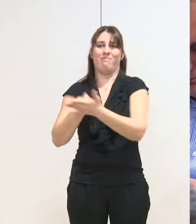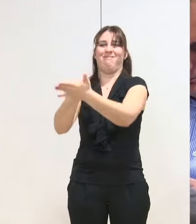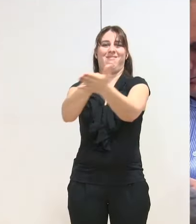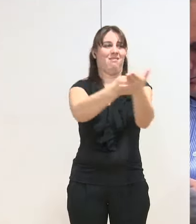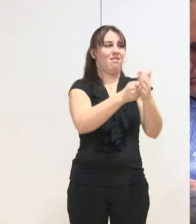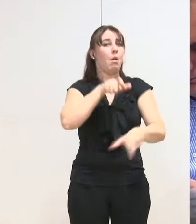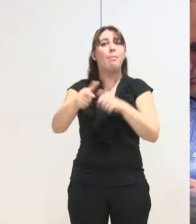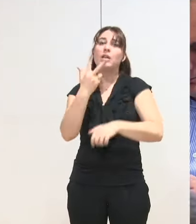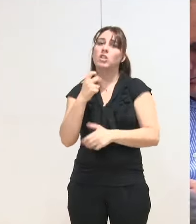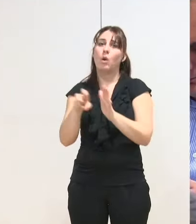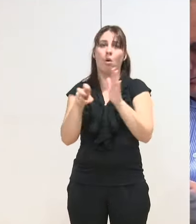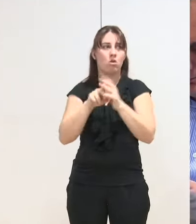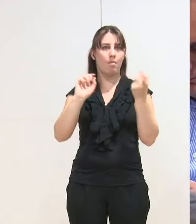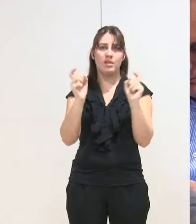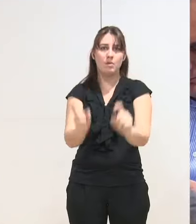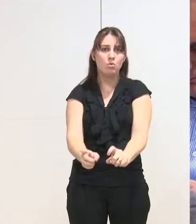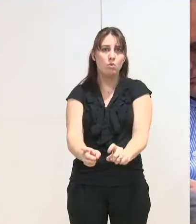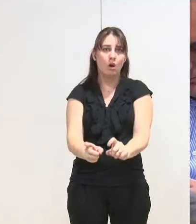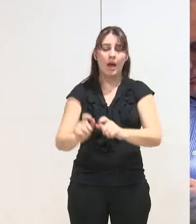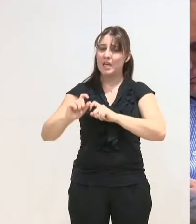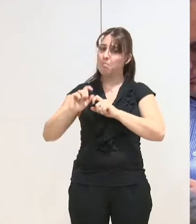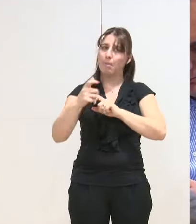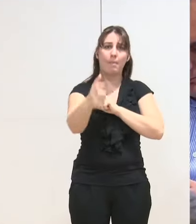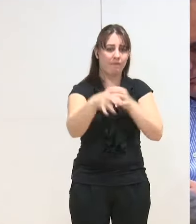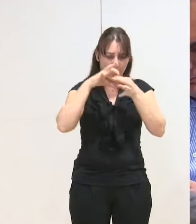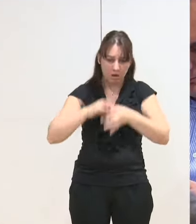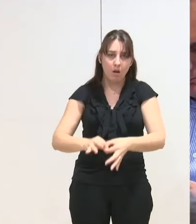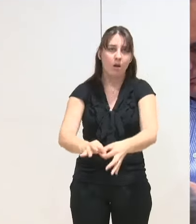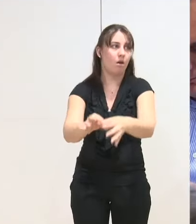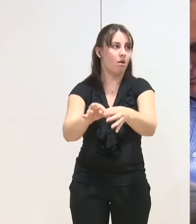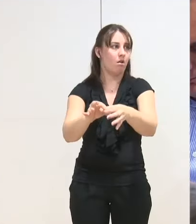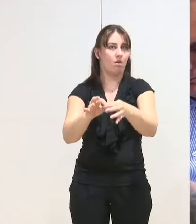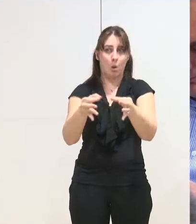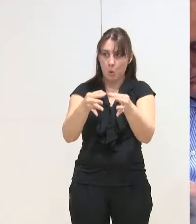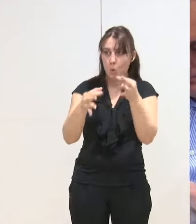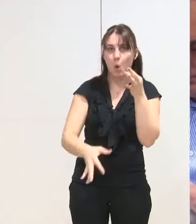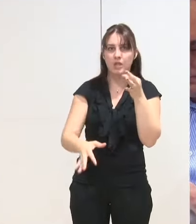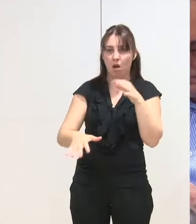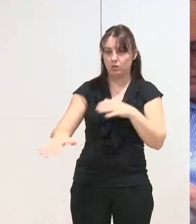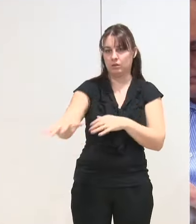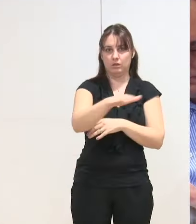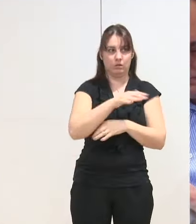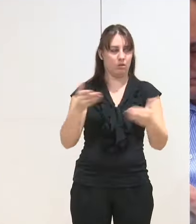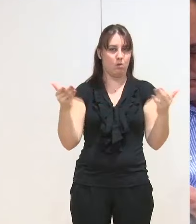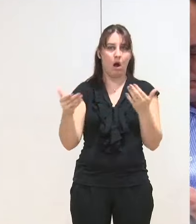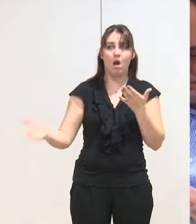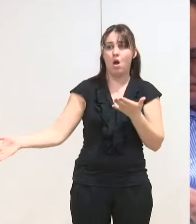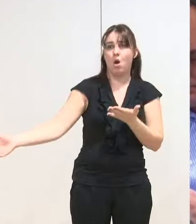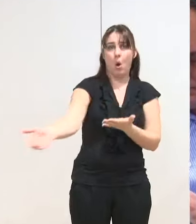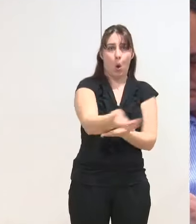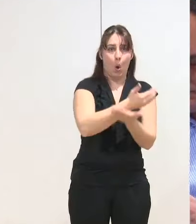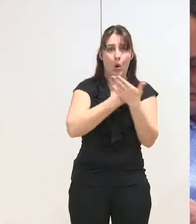de nombreux grenoblois et par réaction en chaîne elle affecte les recettes de la